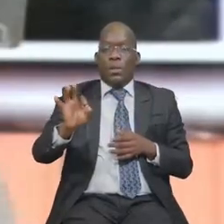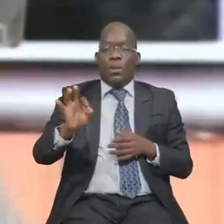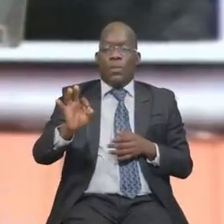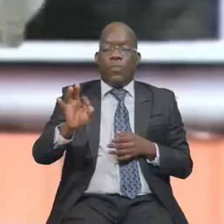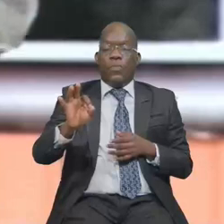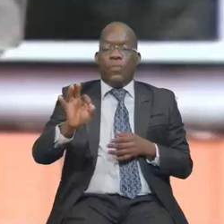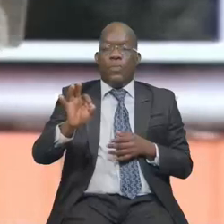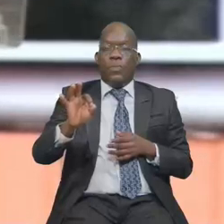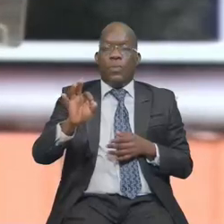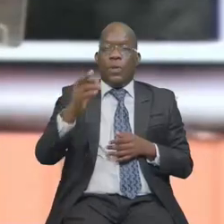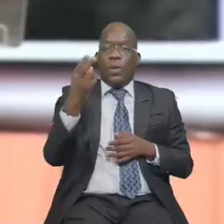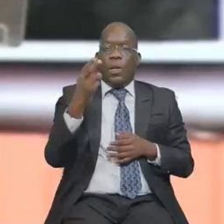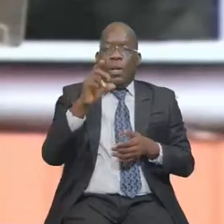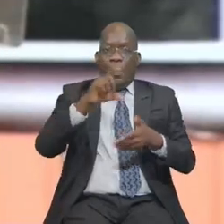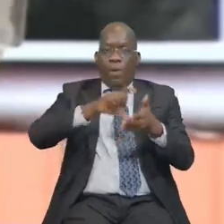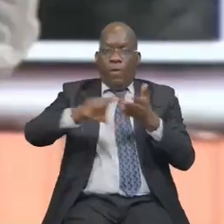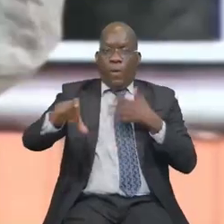verset 11.